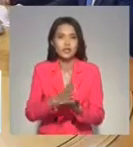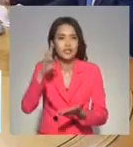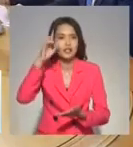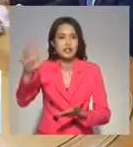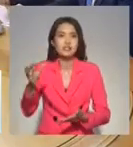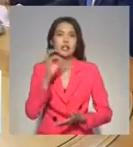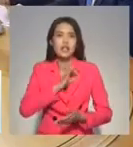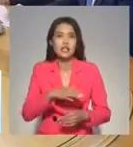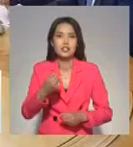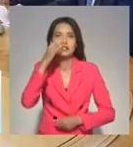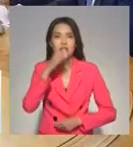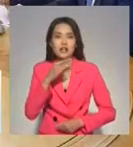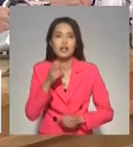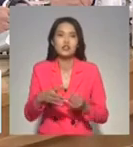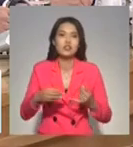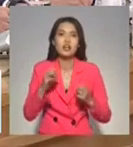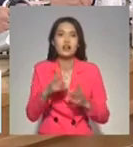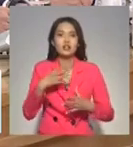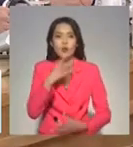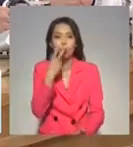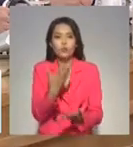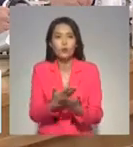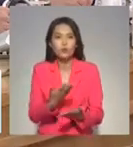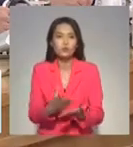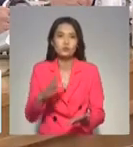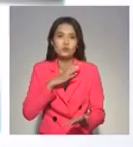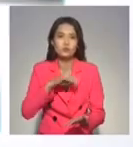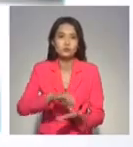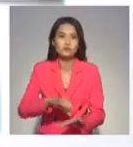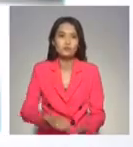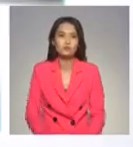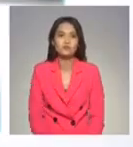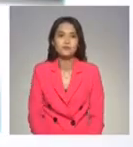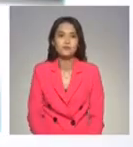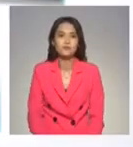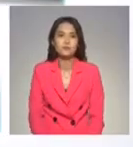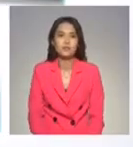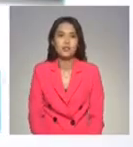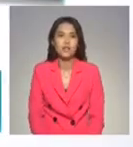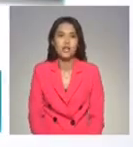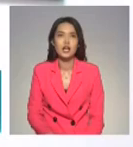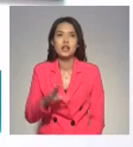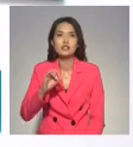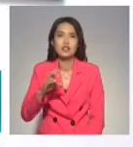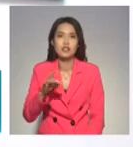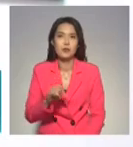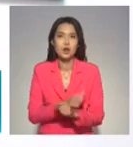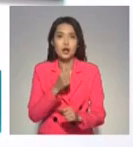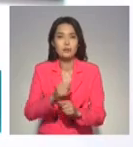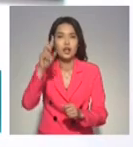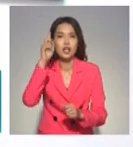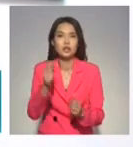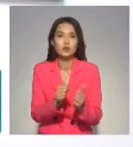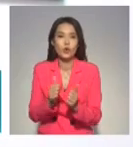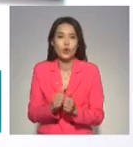осы арқылы Қазақ жерін қалай сыйлайтынын көрсетті дейді сарапшылар. В первую очередь в Казахстан, как Сингапур басшысының елімізде